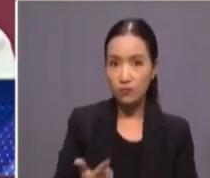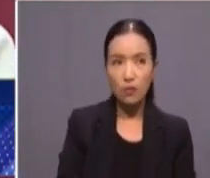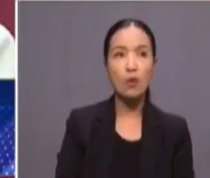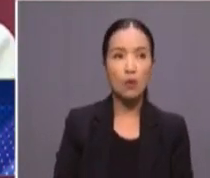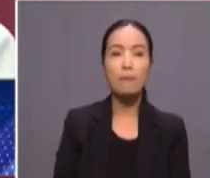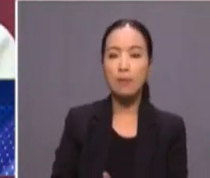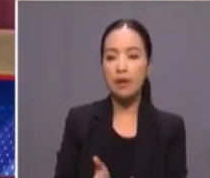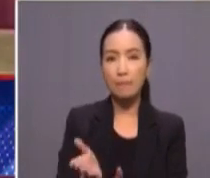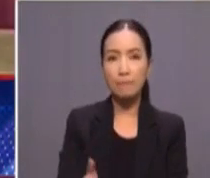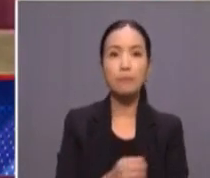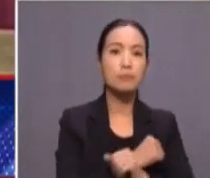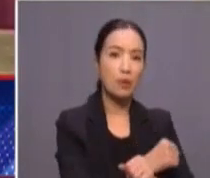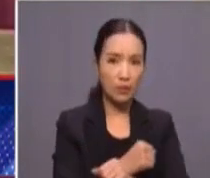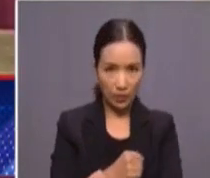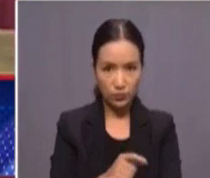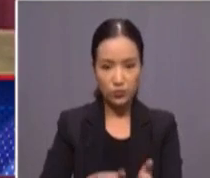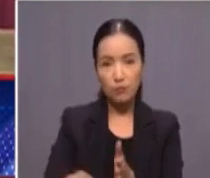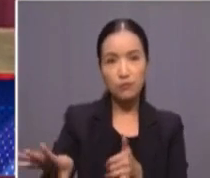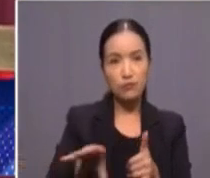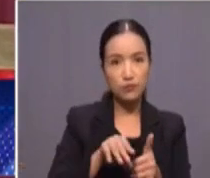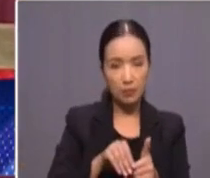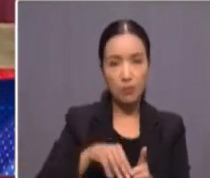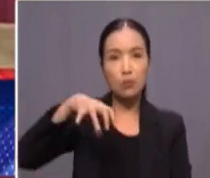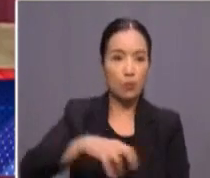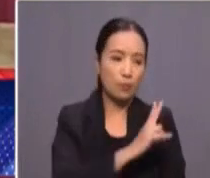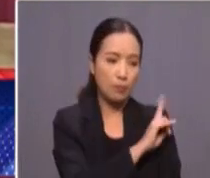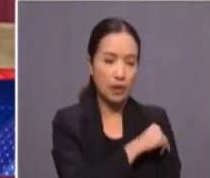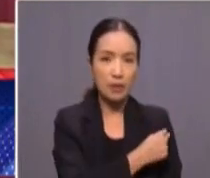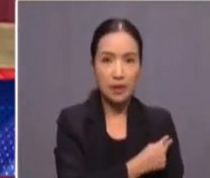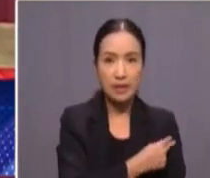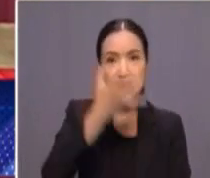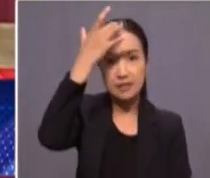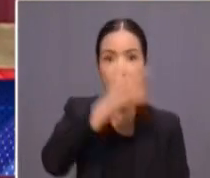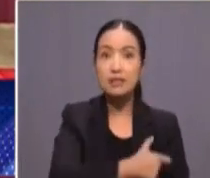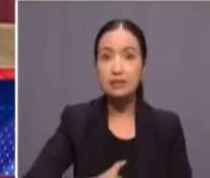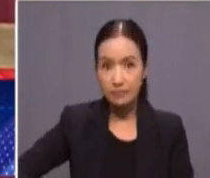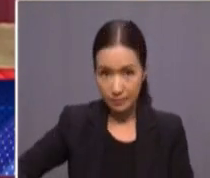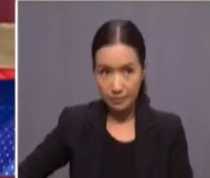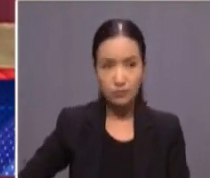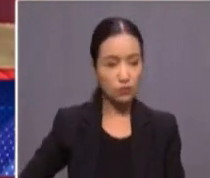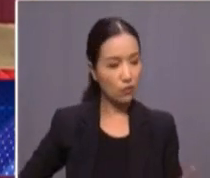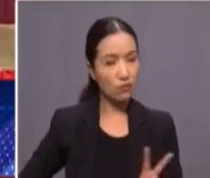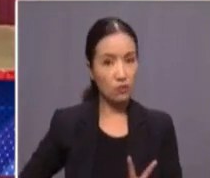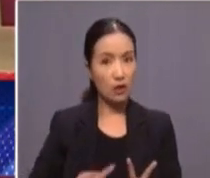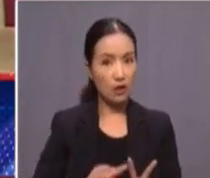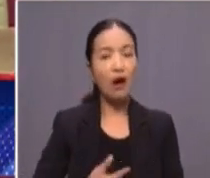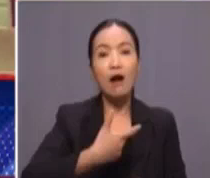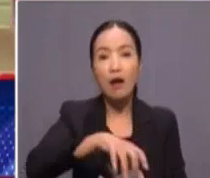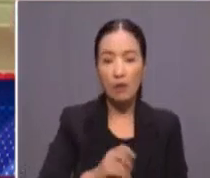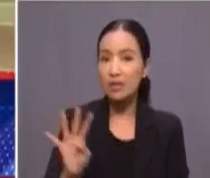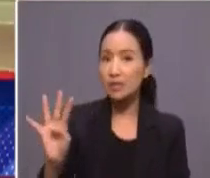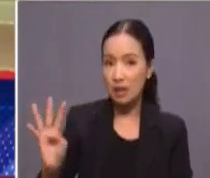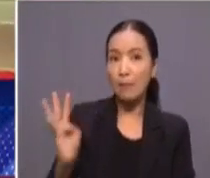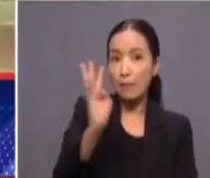งพยาบาลสมเด็จพระนางเจ้าสิริกิติ์แนวทางที่ท่านได้บอกให้ฟังเนี่ยนะคะก็บอกว่าการปฏิบัติของทางเจ้าหน้าที่เนี่ยหลังจากที่รับตัว4